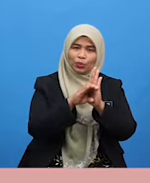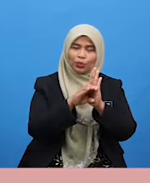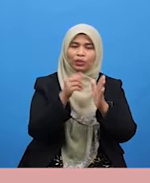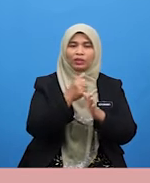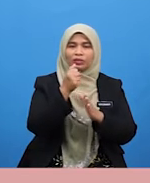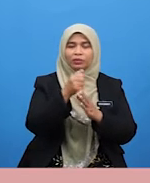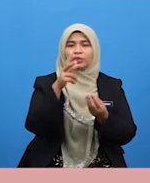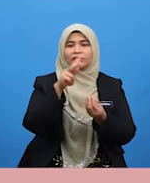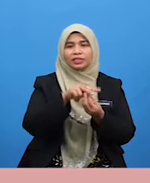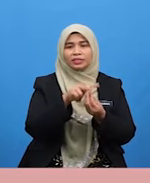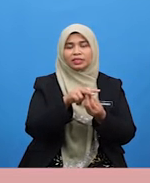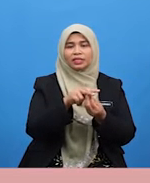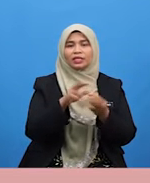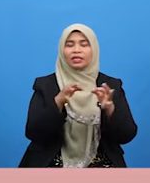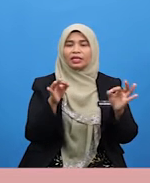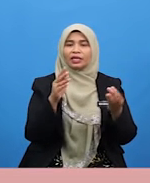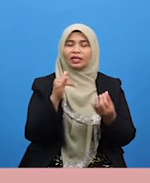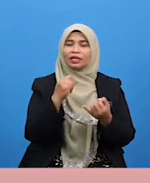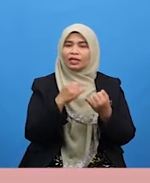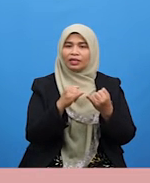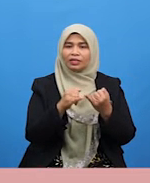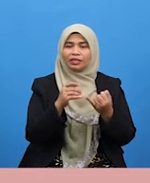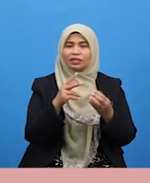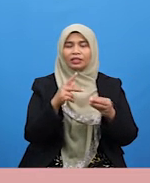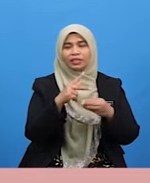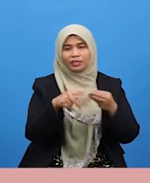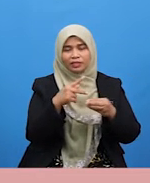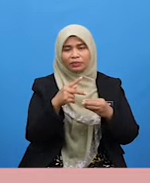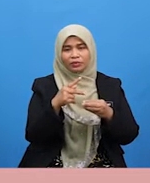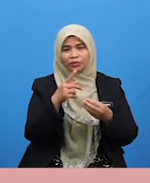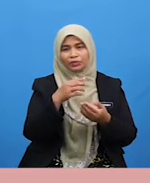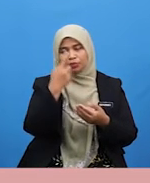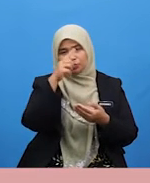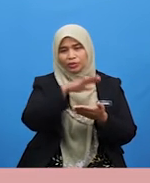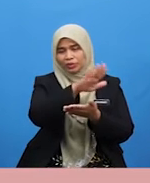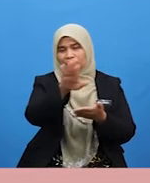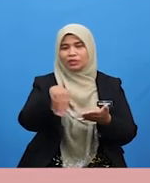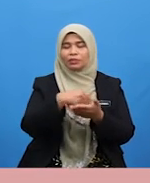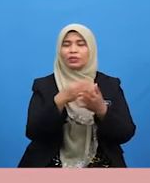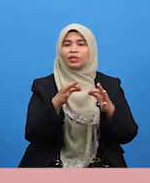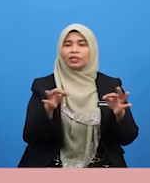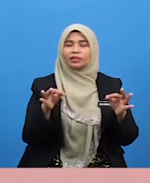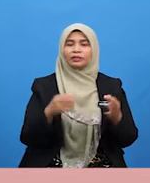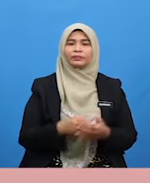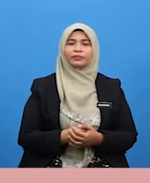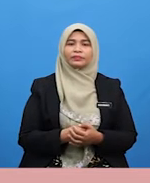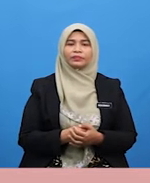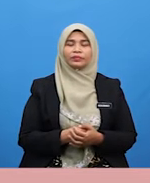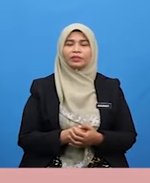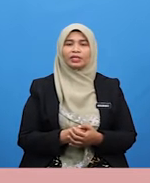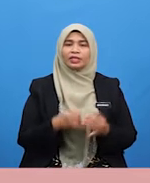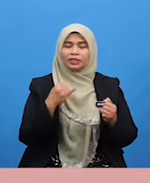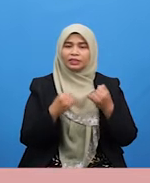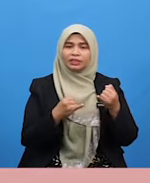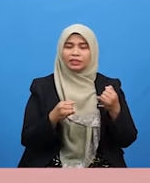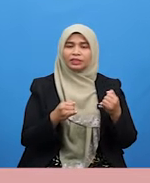ataupun kesan. Ayat terakhir ialah kesimpulan bagi keseluruhan ayat tadi. Ustazah syorkan